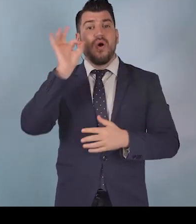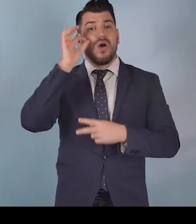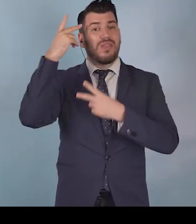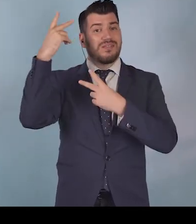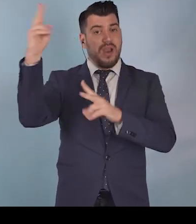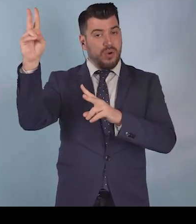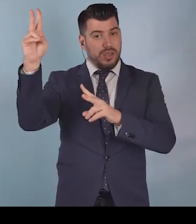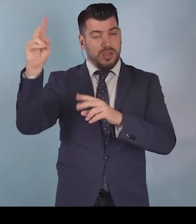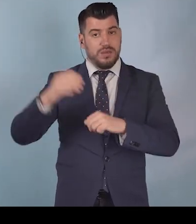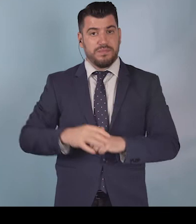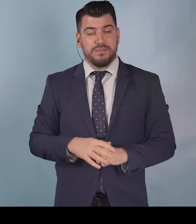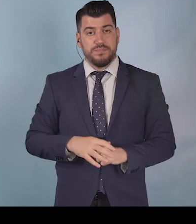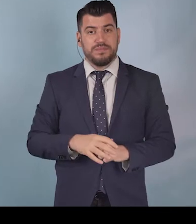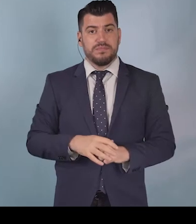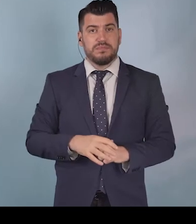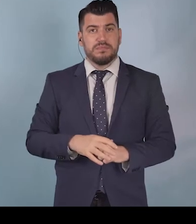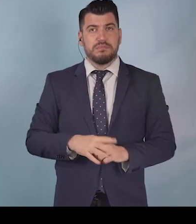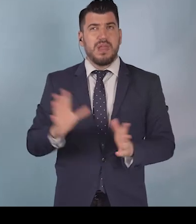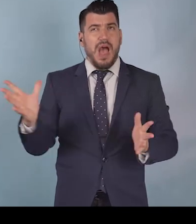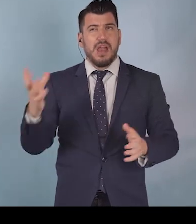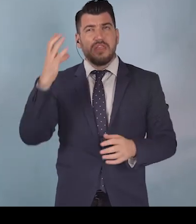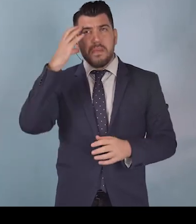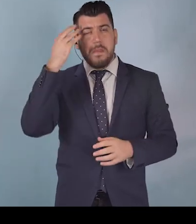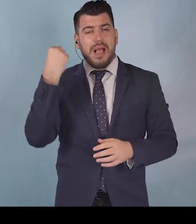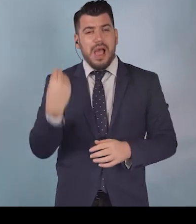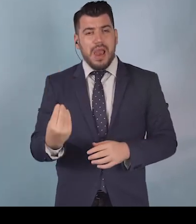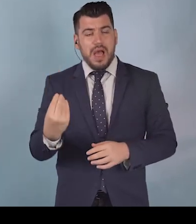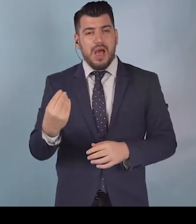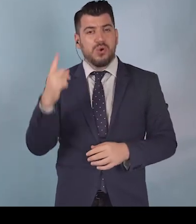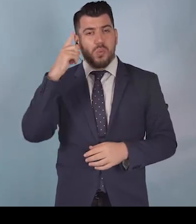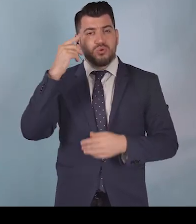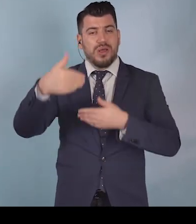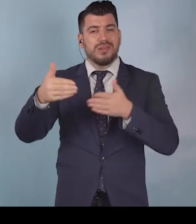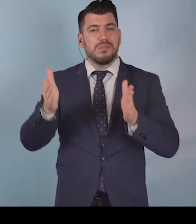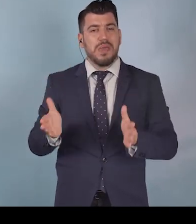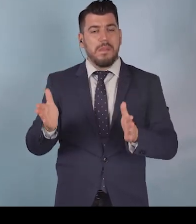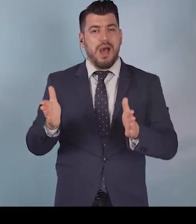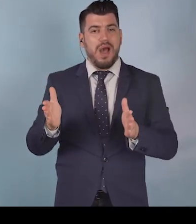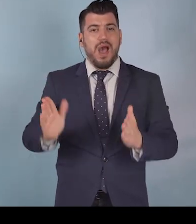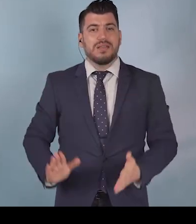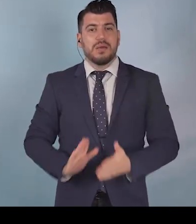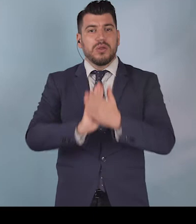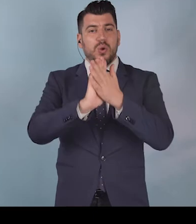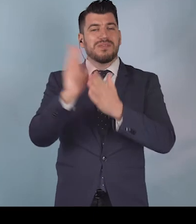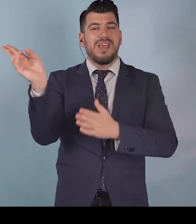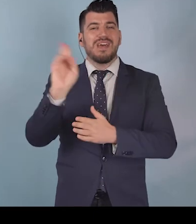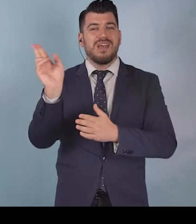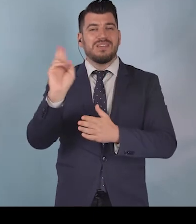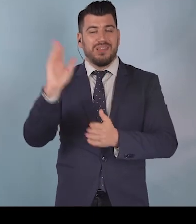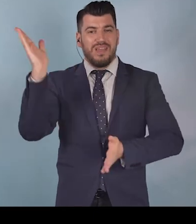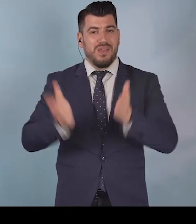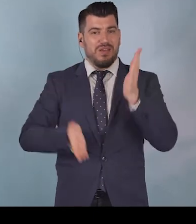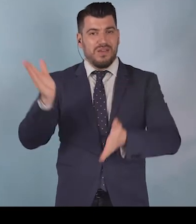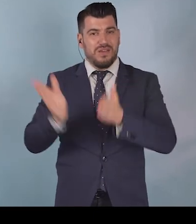Θεσσαλονίκη, αν δεν κάνω λάθος, μέσω του τμήματος αντιμετώπισης ρατσιστικής